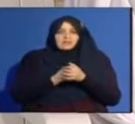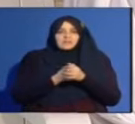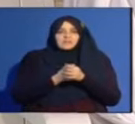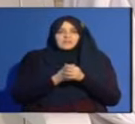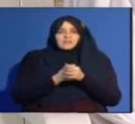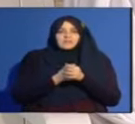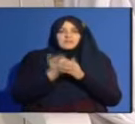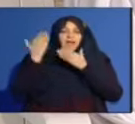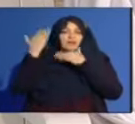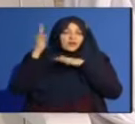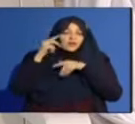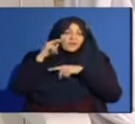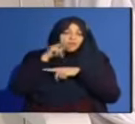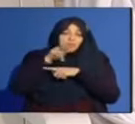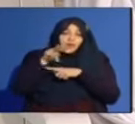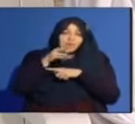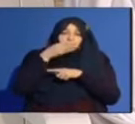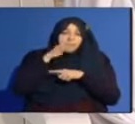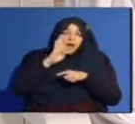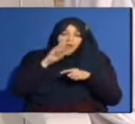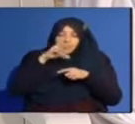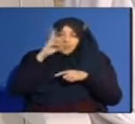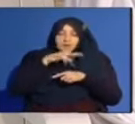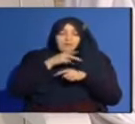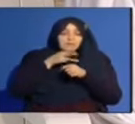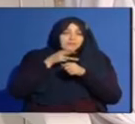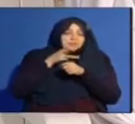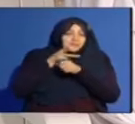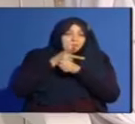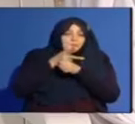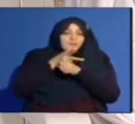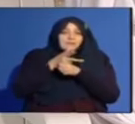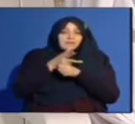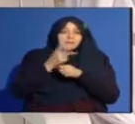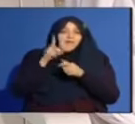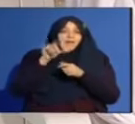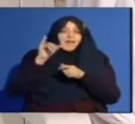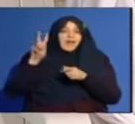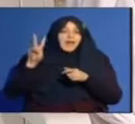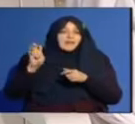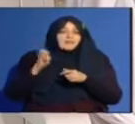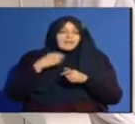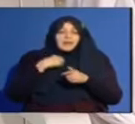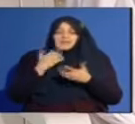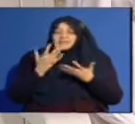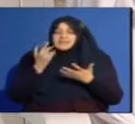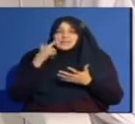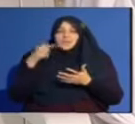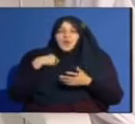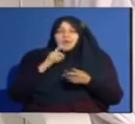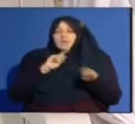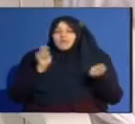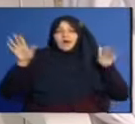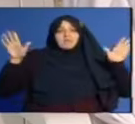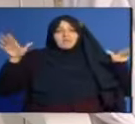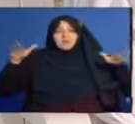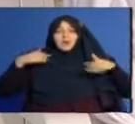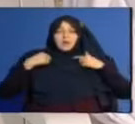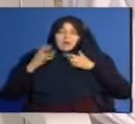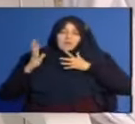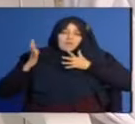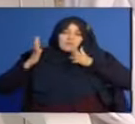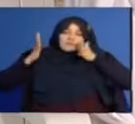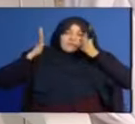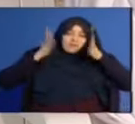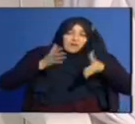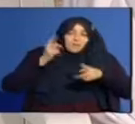في الوطن. نعم. يقول ليتني أكون طائرا، أتحول إلى طائر. نعم.